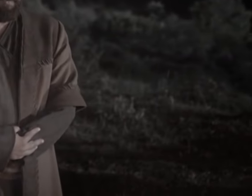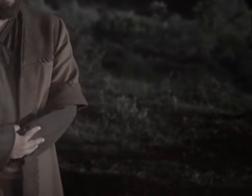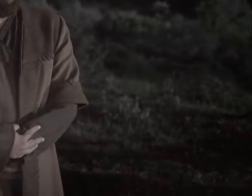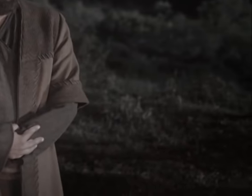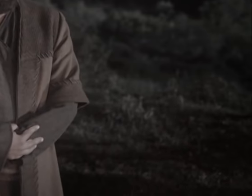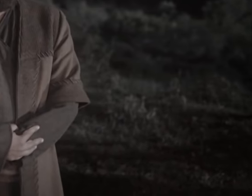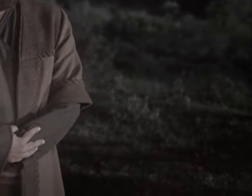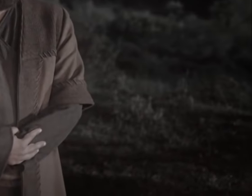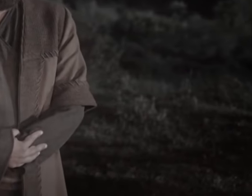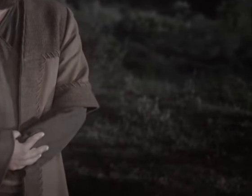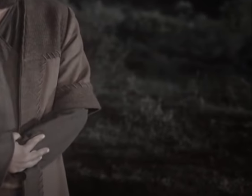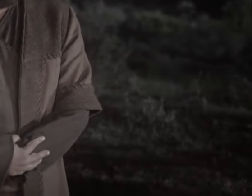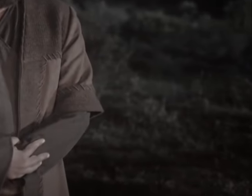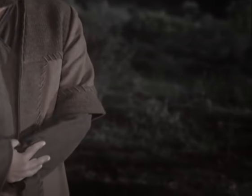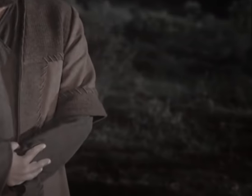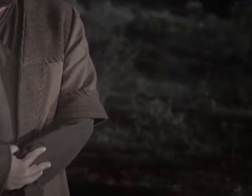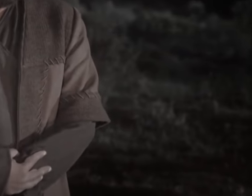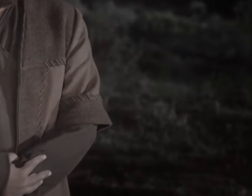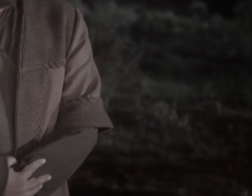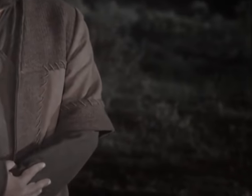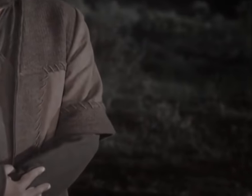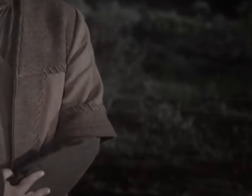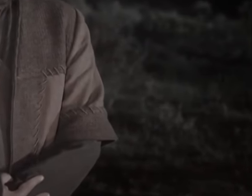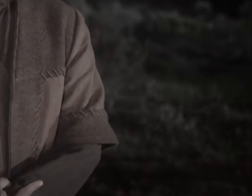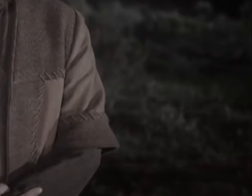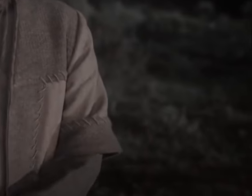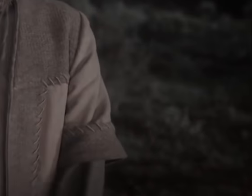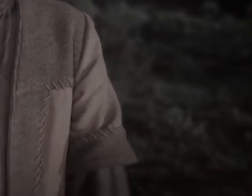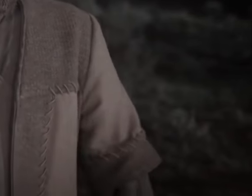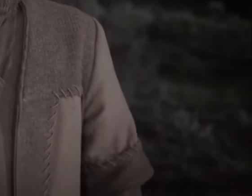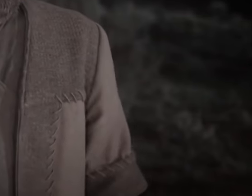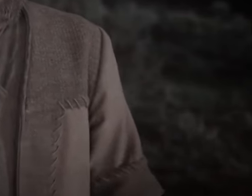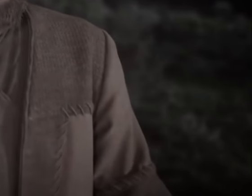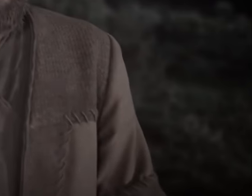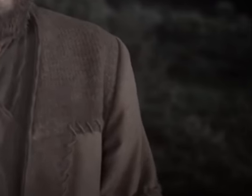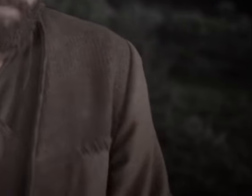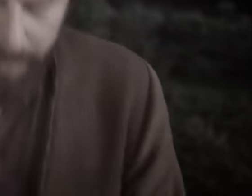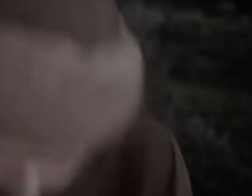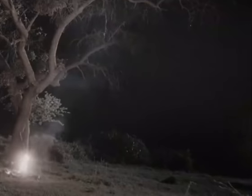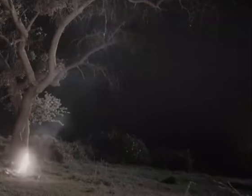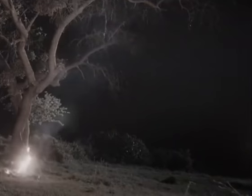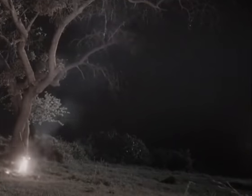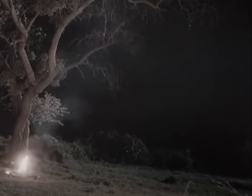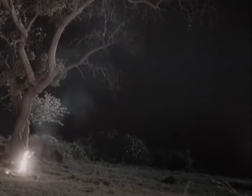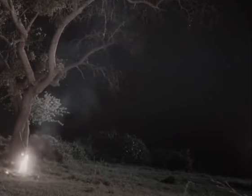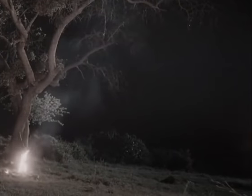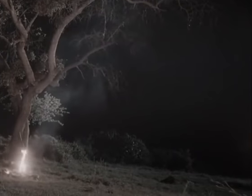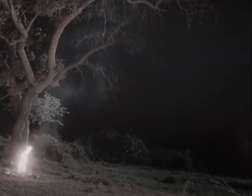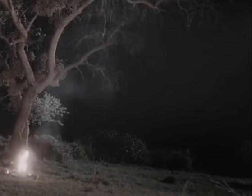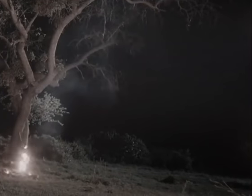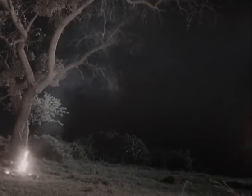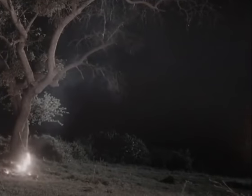Gece vakti ağaçlık bir yerde namaz kılıyorlar. Yunus önde durmuş, 60 yaşlarındaki şeyh ise bir adım gerisinde.